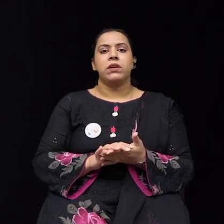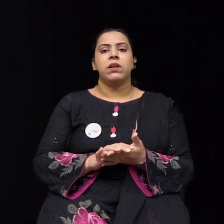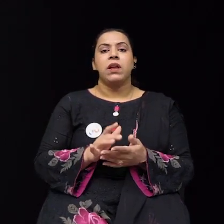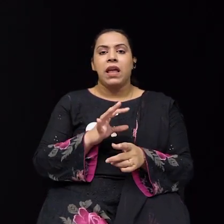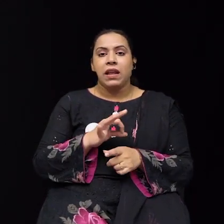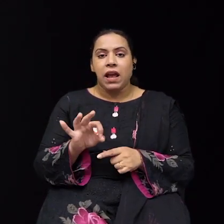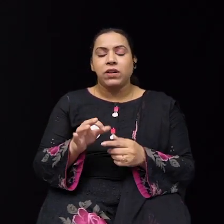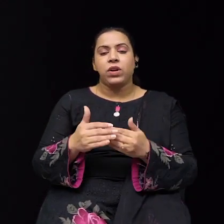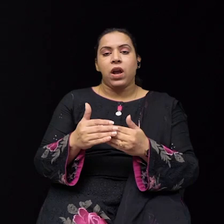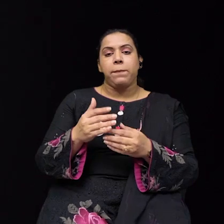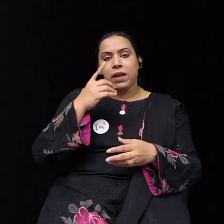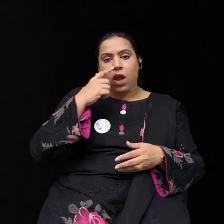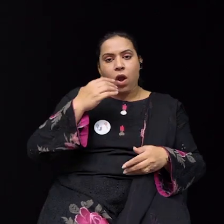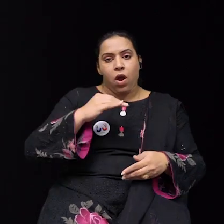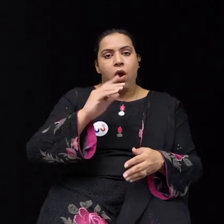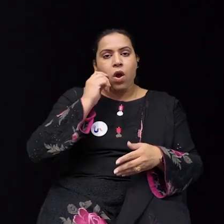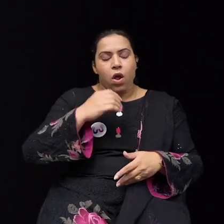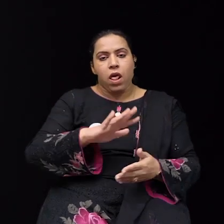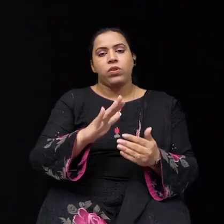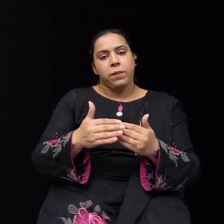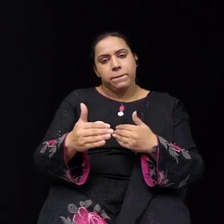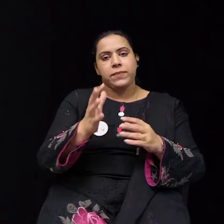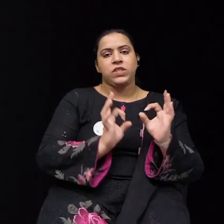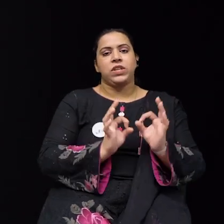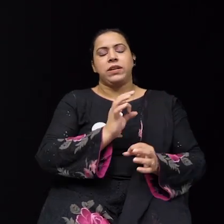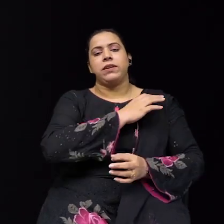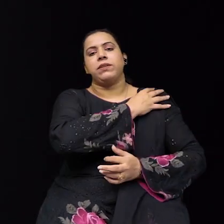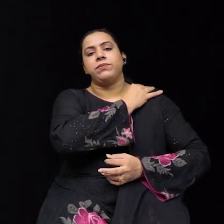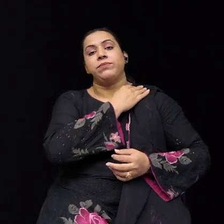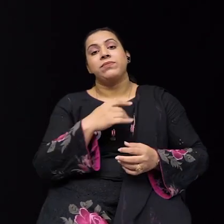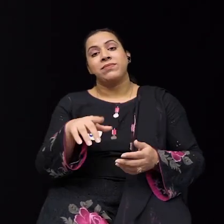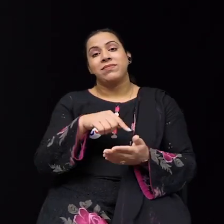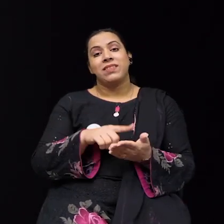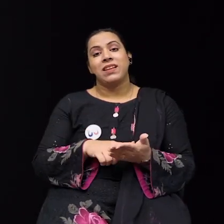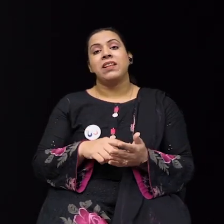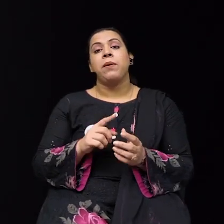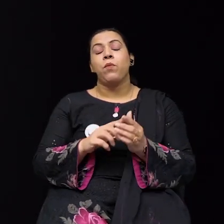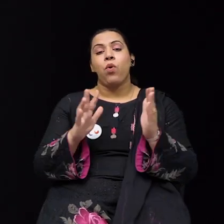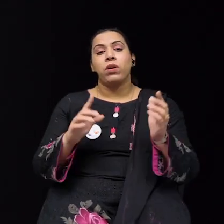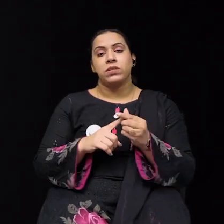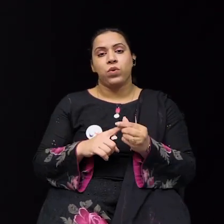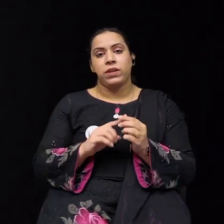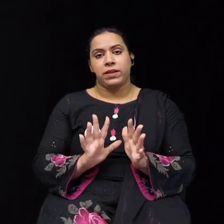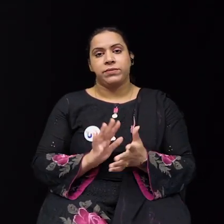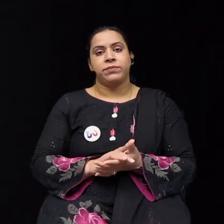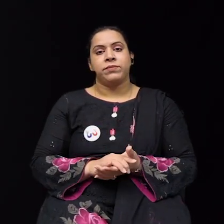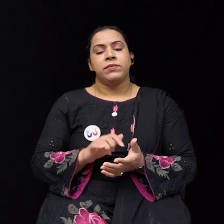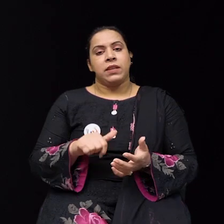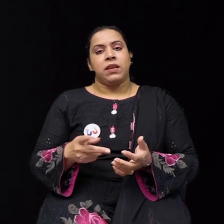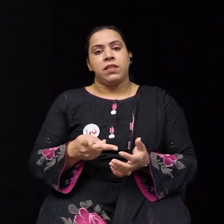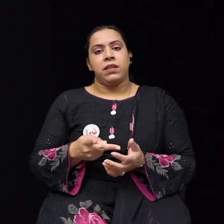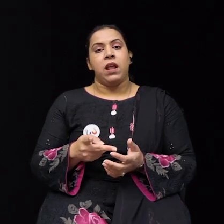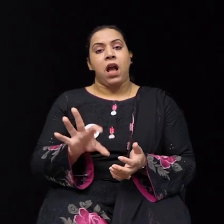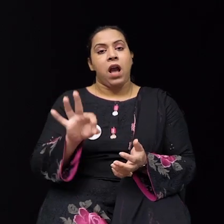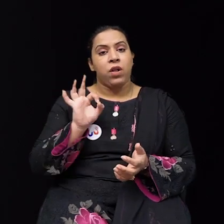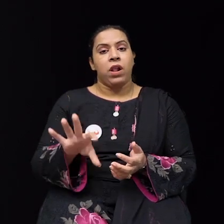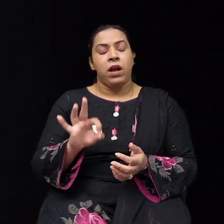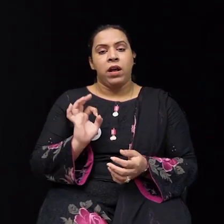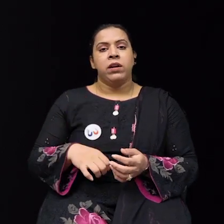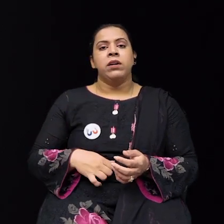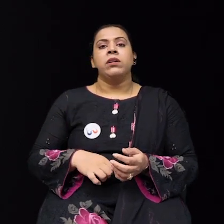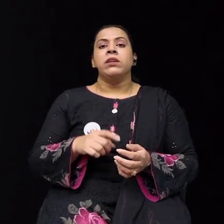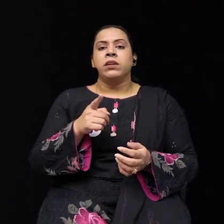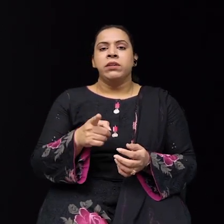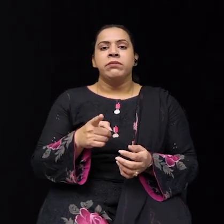اولاد کو بھی اس سے بچا کے رکھیں گے. یہ وہ ساری چیزیں ہیں جس کا کرنا بہت ضروری ہے. اسی طرح سے خاص الخاص